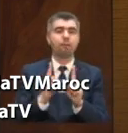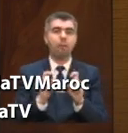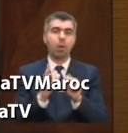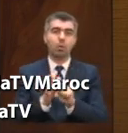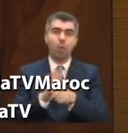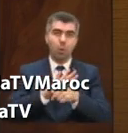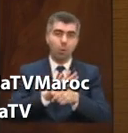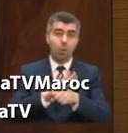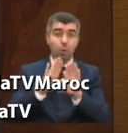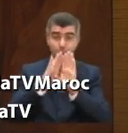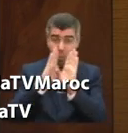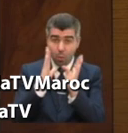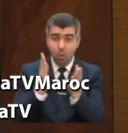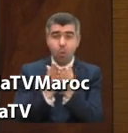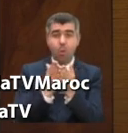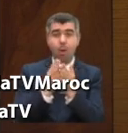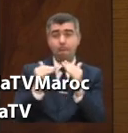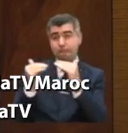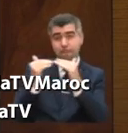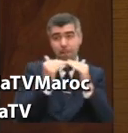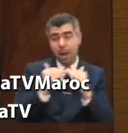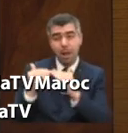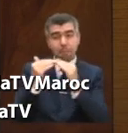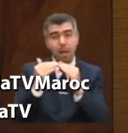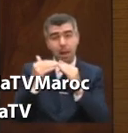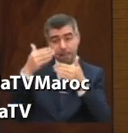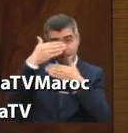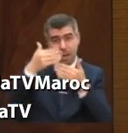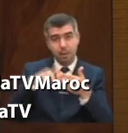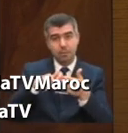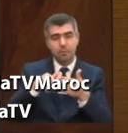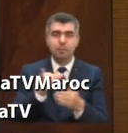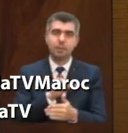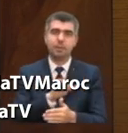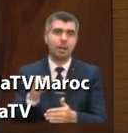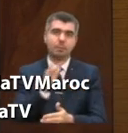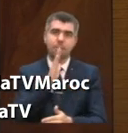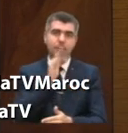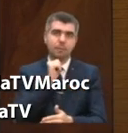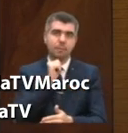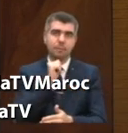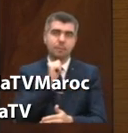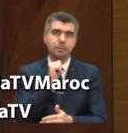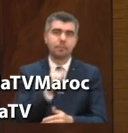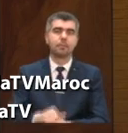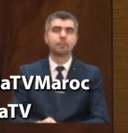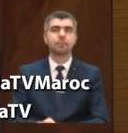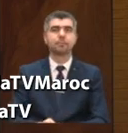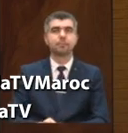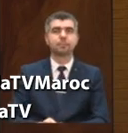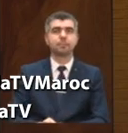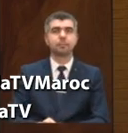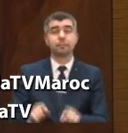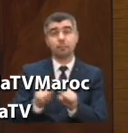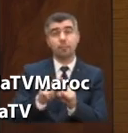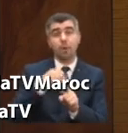تنطبق كلية وبنفس الكيفية وبنفس الأرقام على ما هو وطني؟ هذا أنا هم السابق أقول أنه من السابق لأوانه